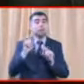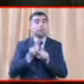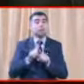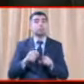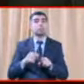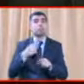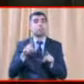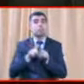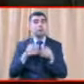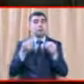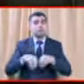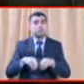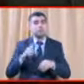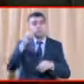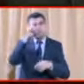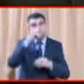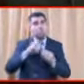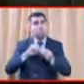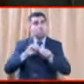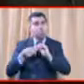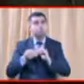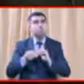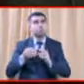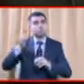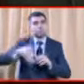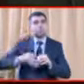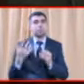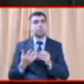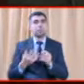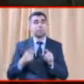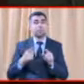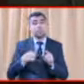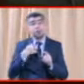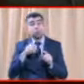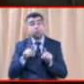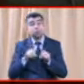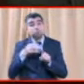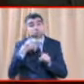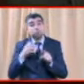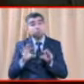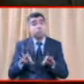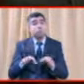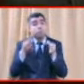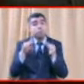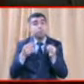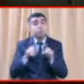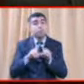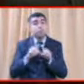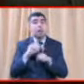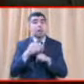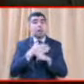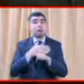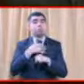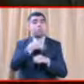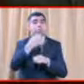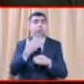بأن الأسباب ديالو متعددة. هناك أسباب اللي هي راجعة بطبيعة الحال اللي قلته في السابق، هي